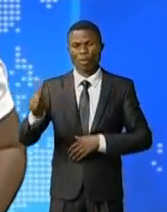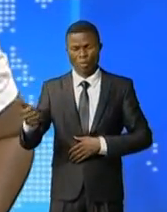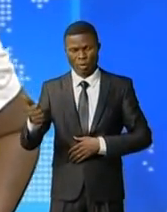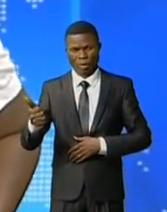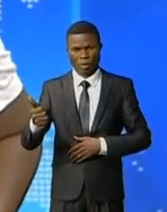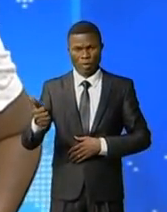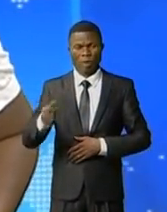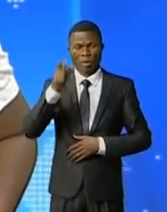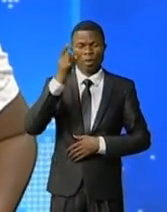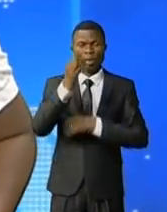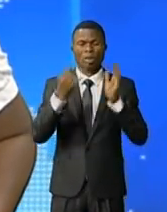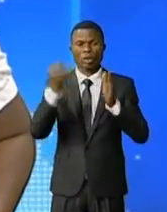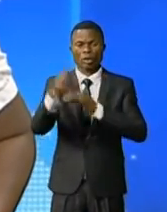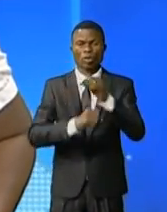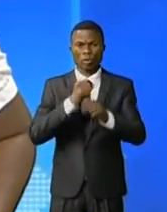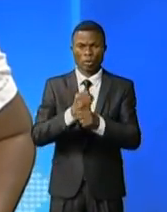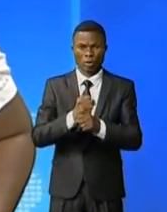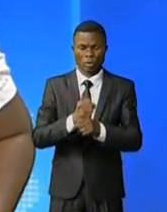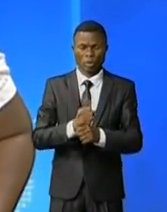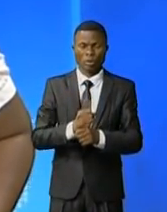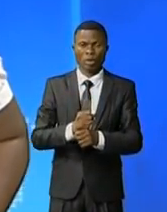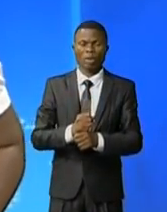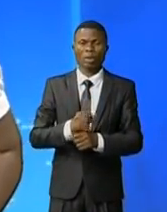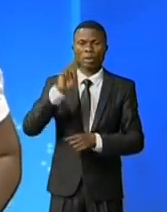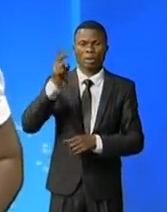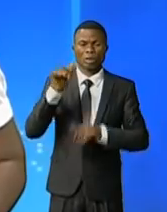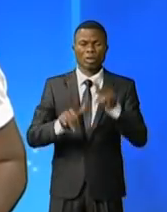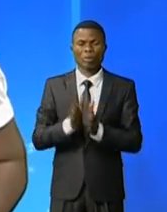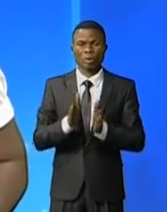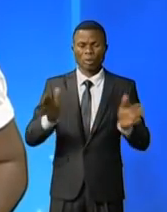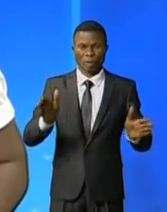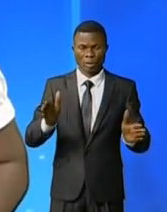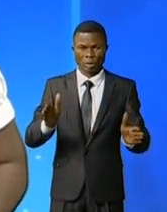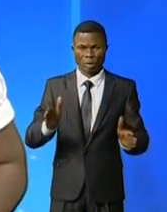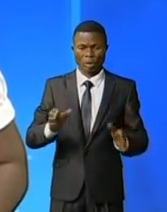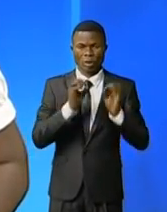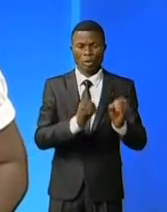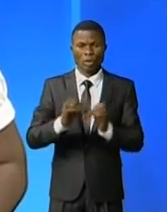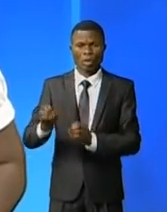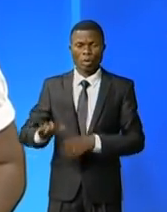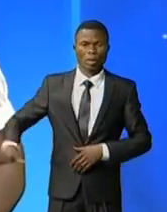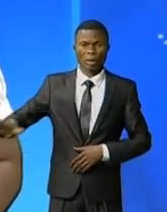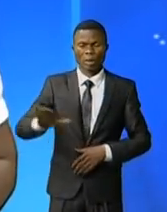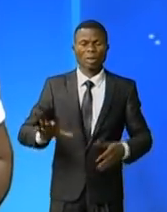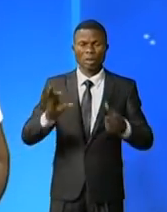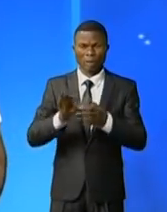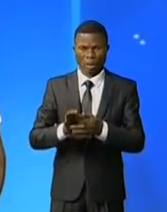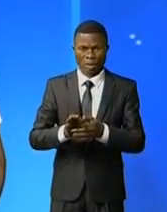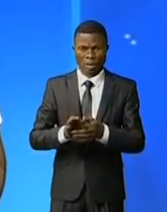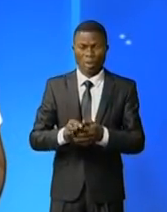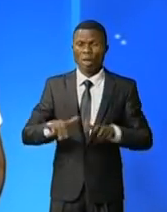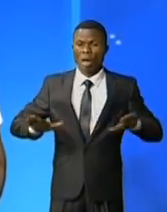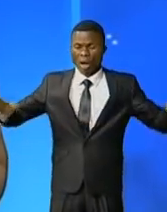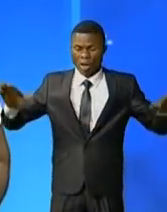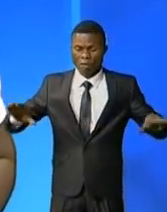y a 60 ans que mourait Dag Amaskajald, deuxième secrétaire général de l'Organisation des Nations Unies, par crash